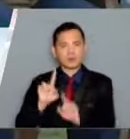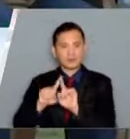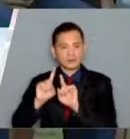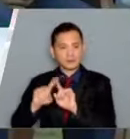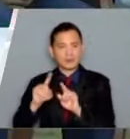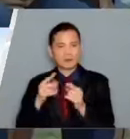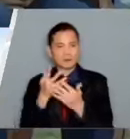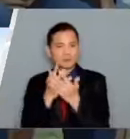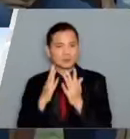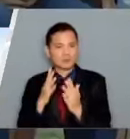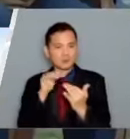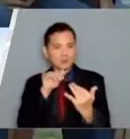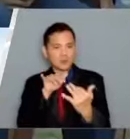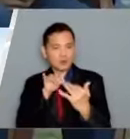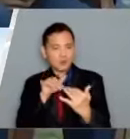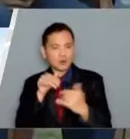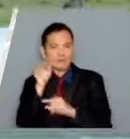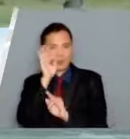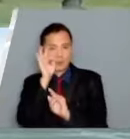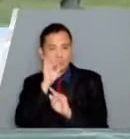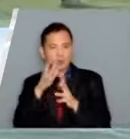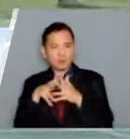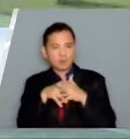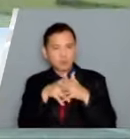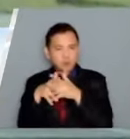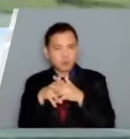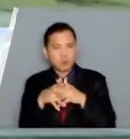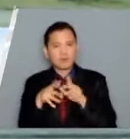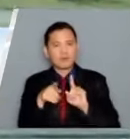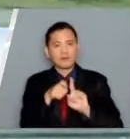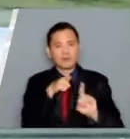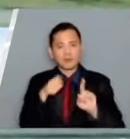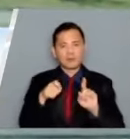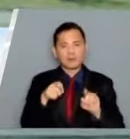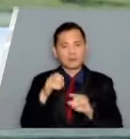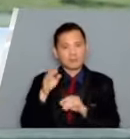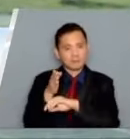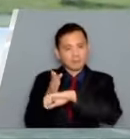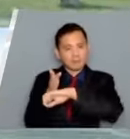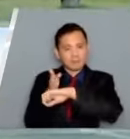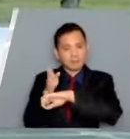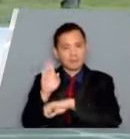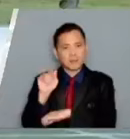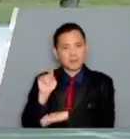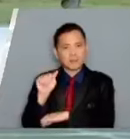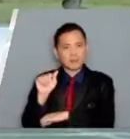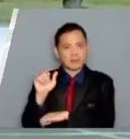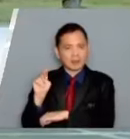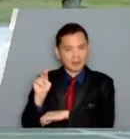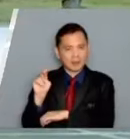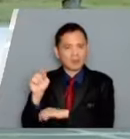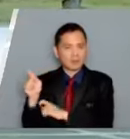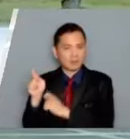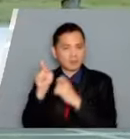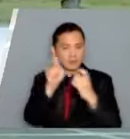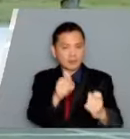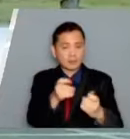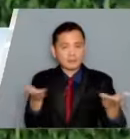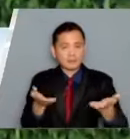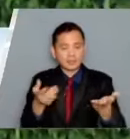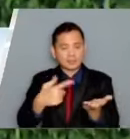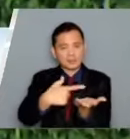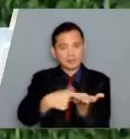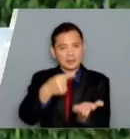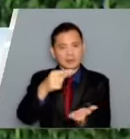sundalong Pilipino at Amerikano mula bagak at Mariveles Bataan papuntang Camp odonel sa Capas Tarlac naging mahirap na